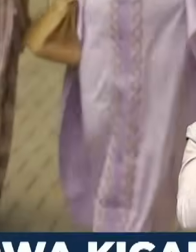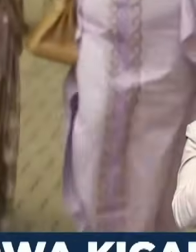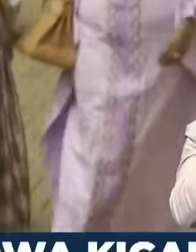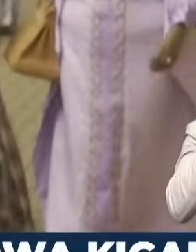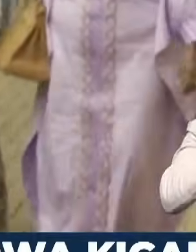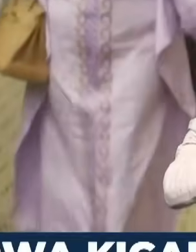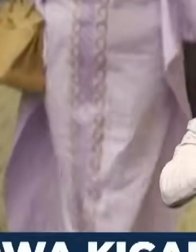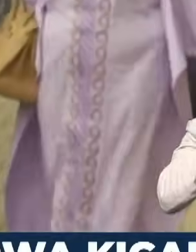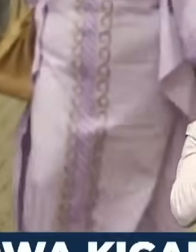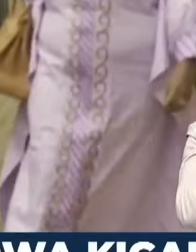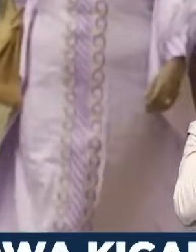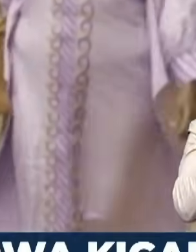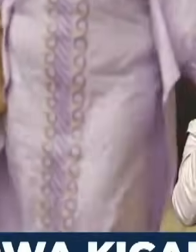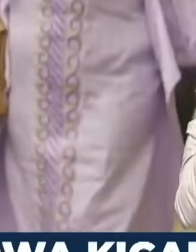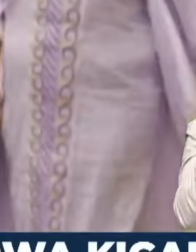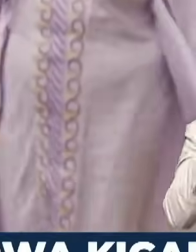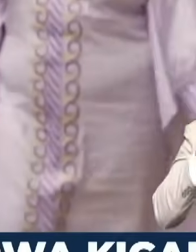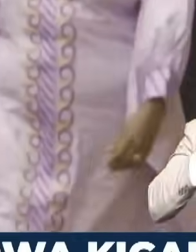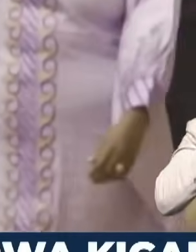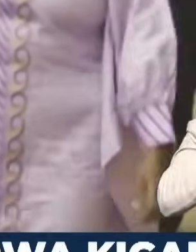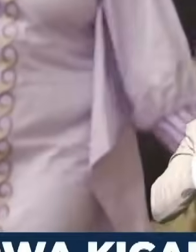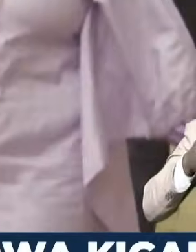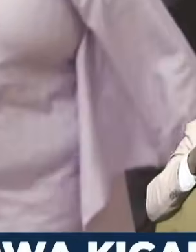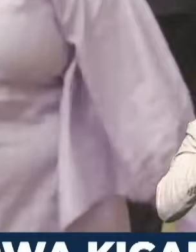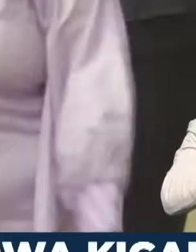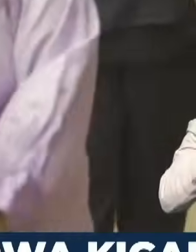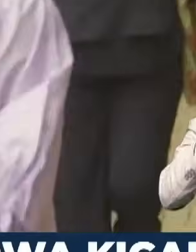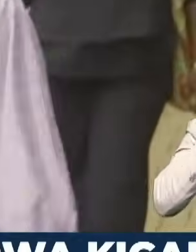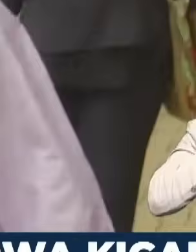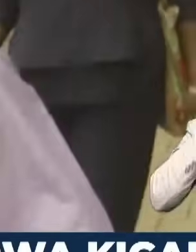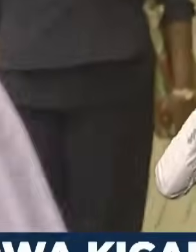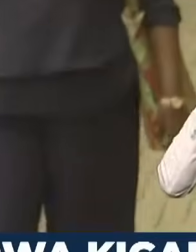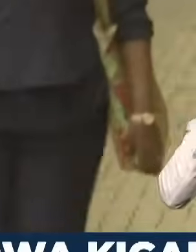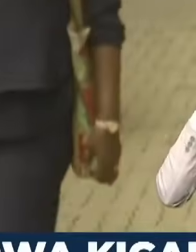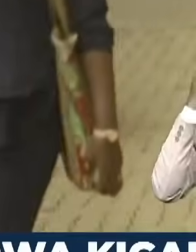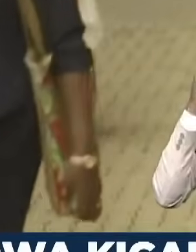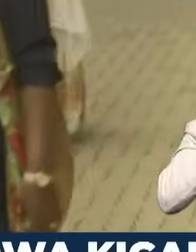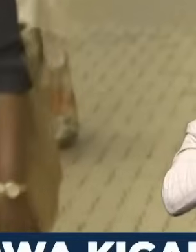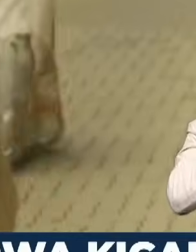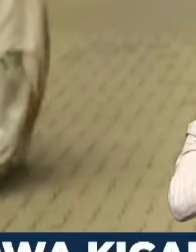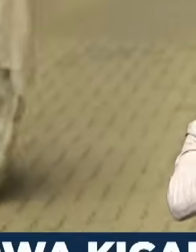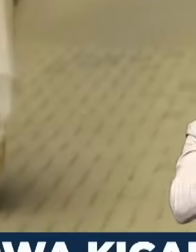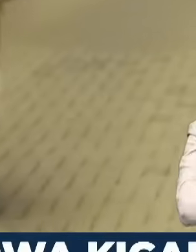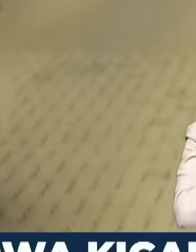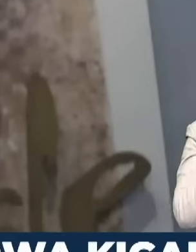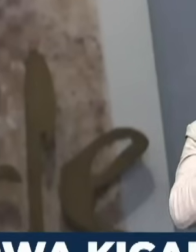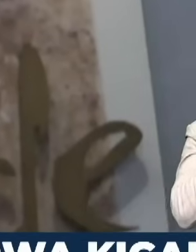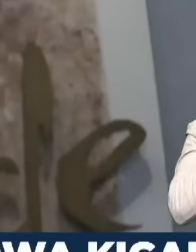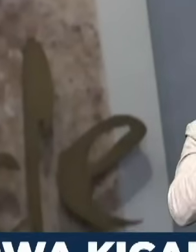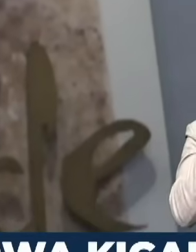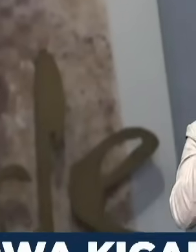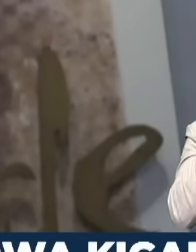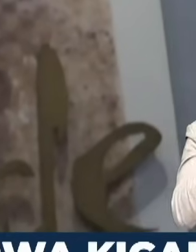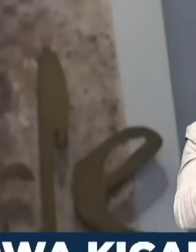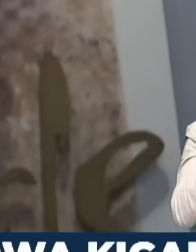gikorwa, yasabye bagenzi be ko nabo bashyiraho amahuriro asa n'iryo mu Rwanda hagamijwe kurinda abatuye ibihugu ndetse n'isi kugwirwa n'amahano